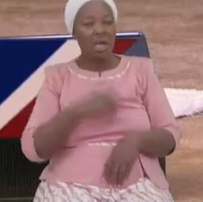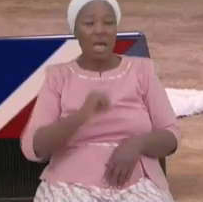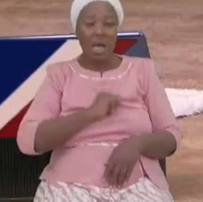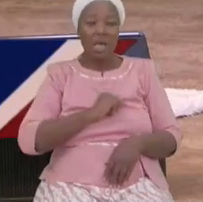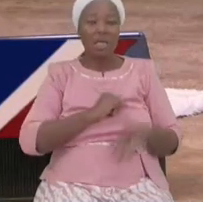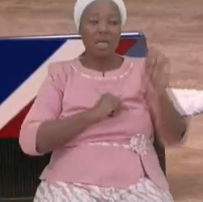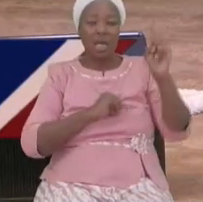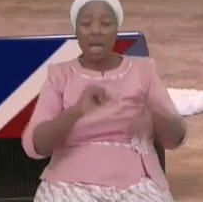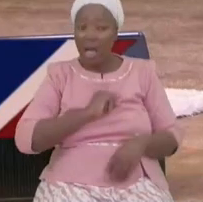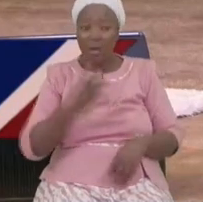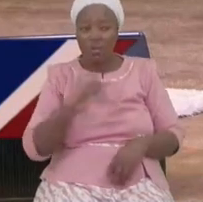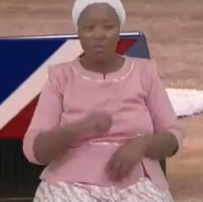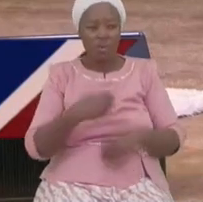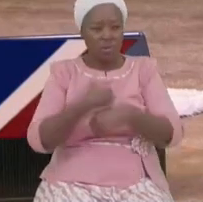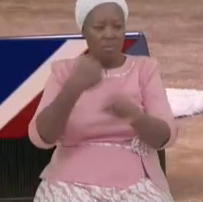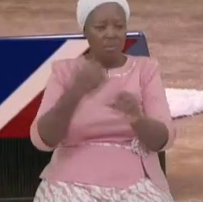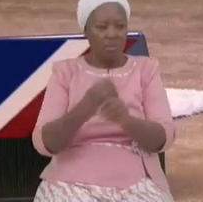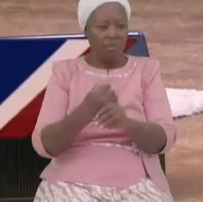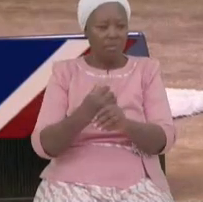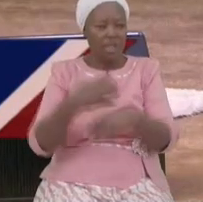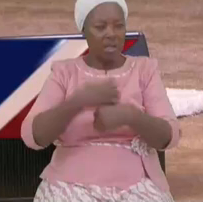verset 7.